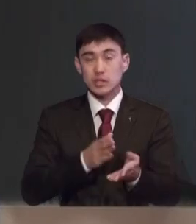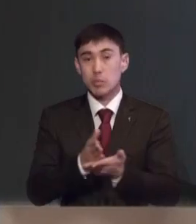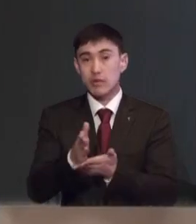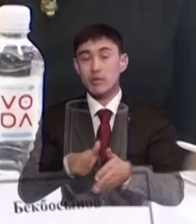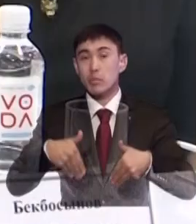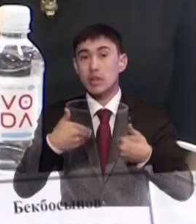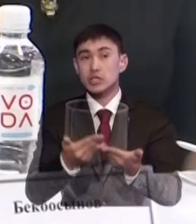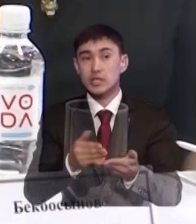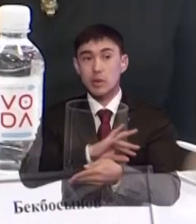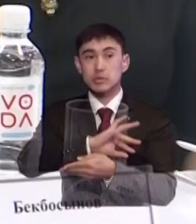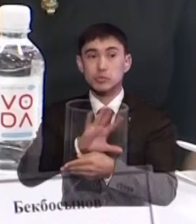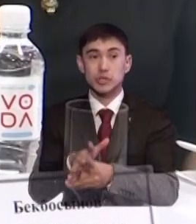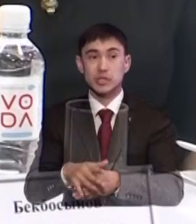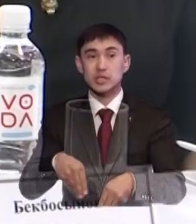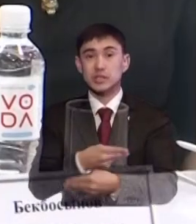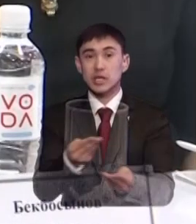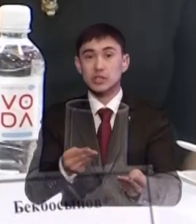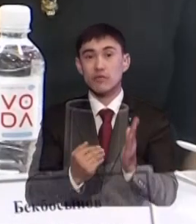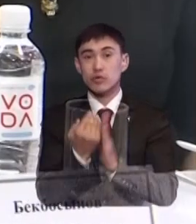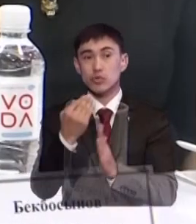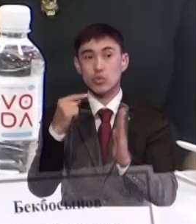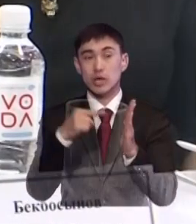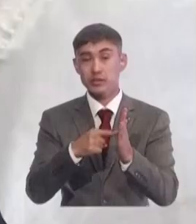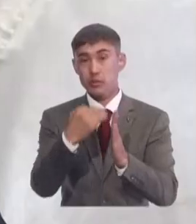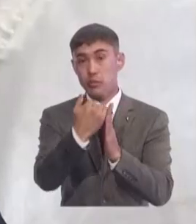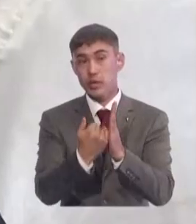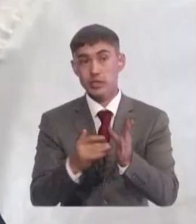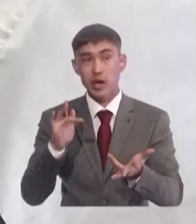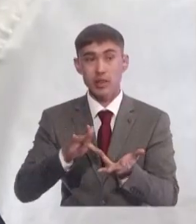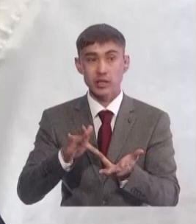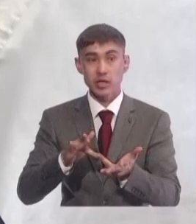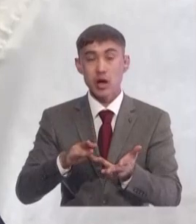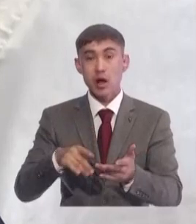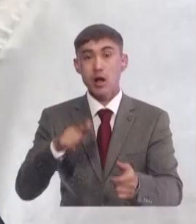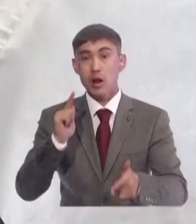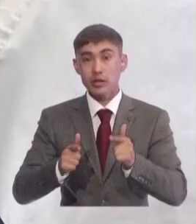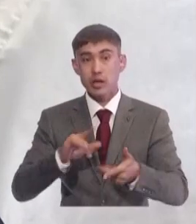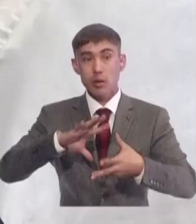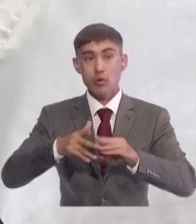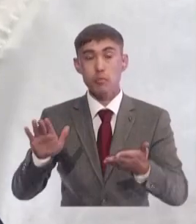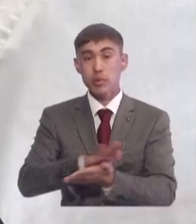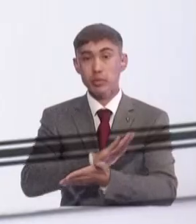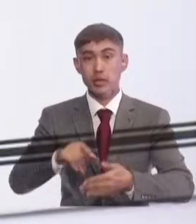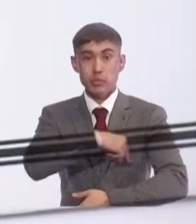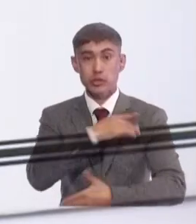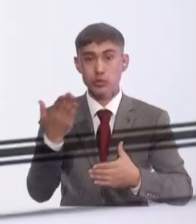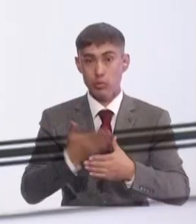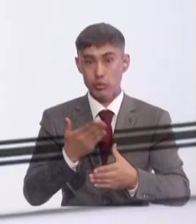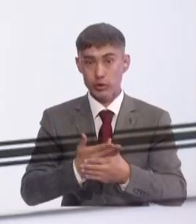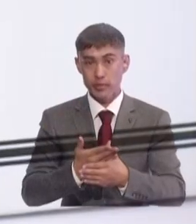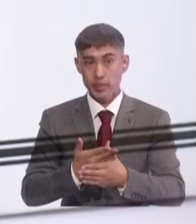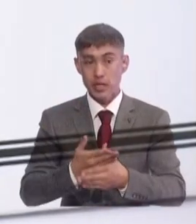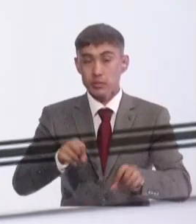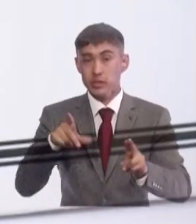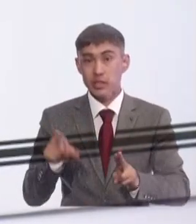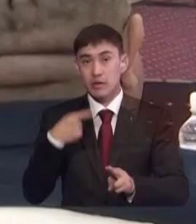направлено предложение на обеспечение сдачи вышеуказанного перечня анализов в рамках гарантированного объема бесплатной медицинской помощи. Спикер